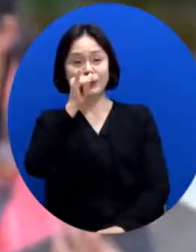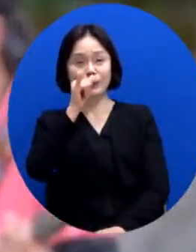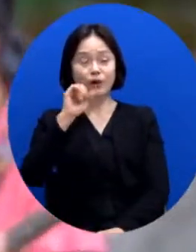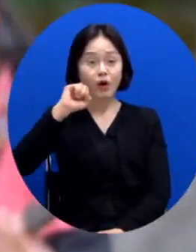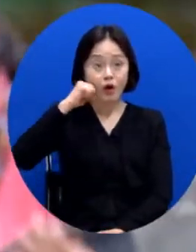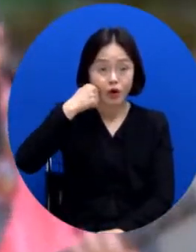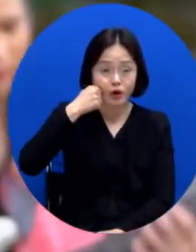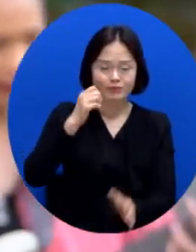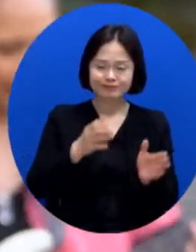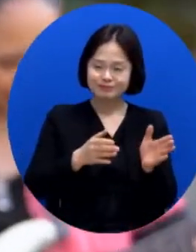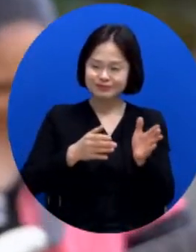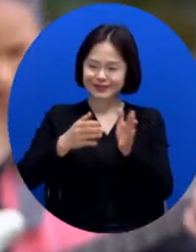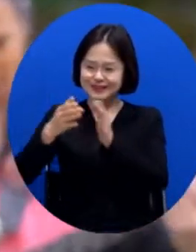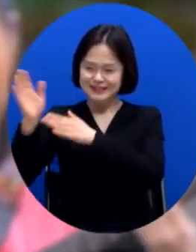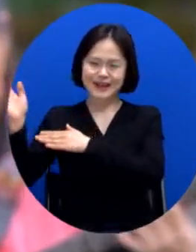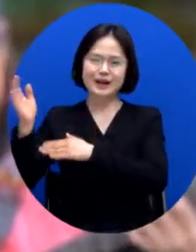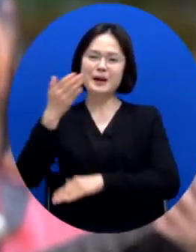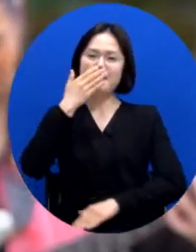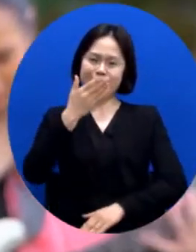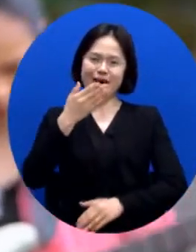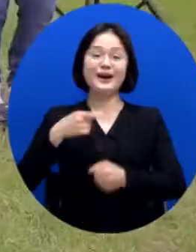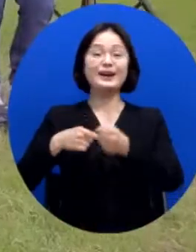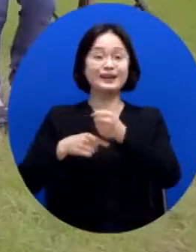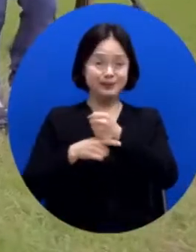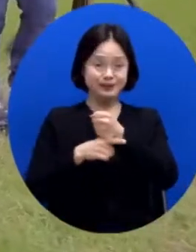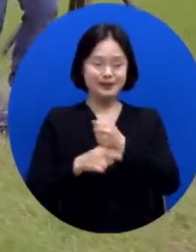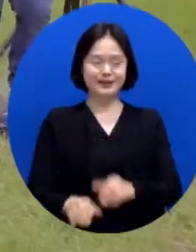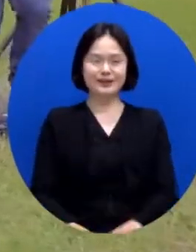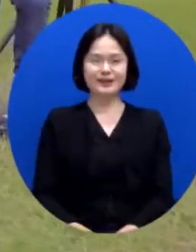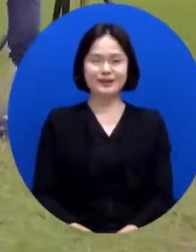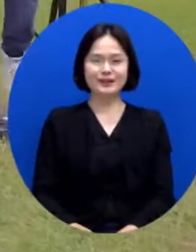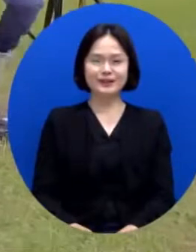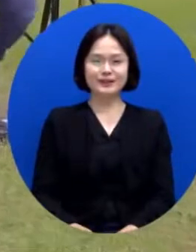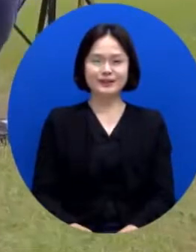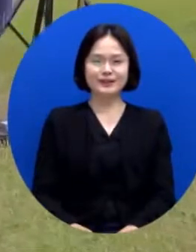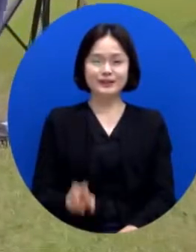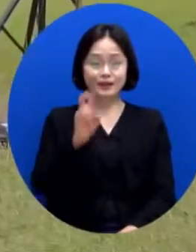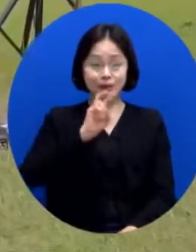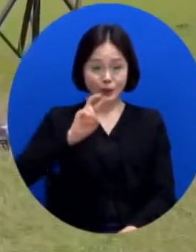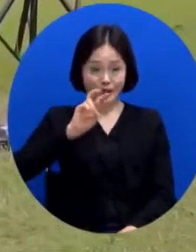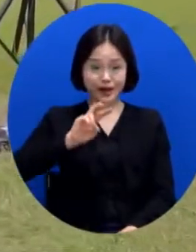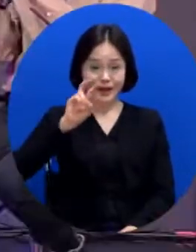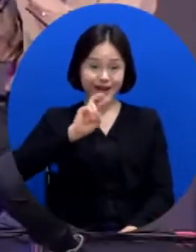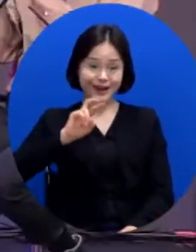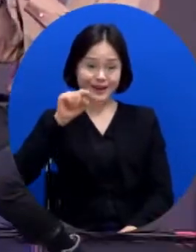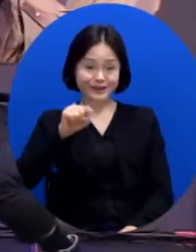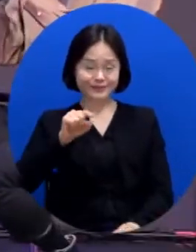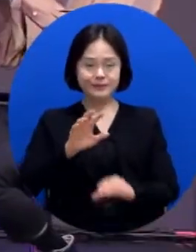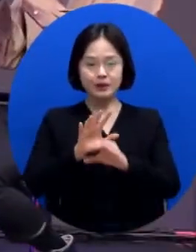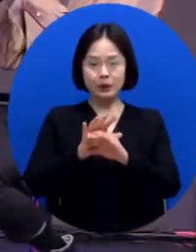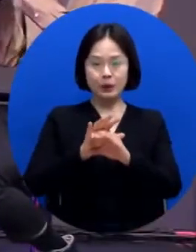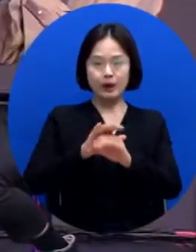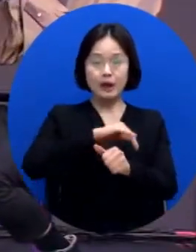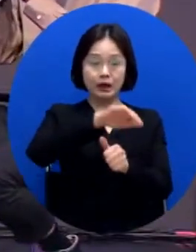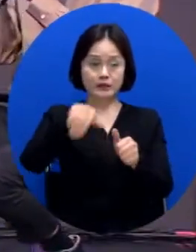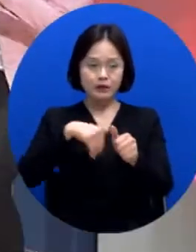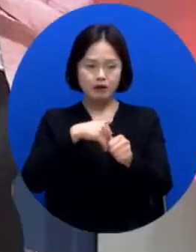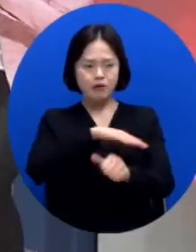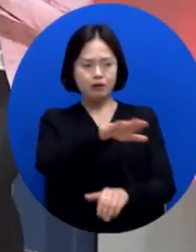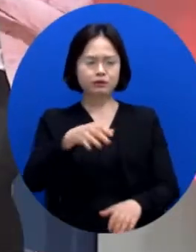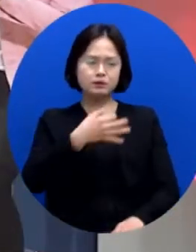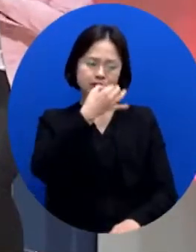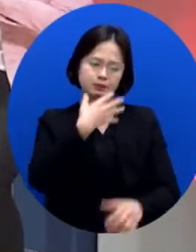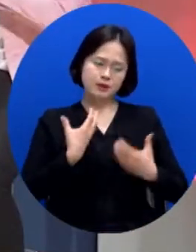것이라는 의미를 담고 있습니다. 복음의 메시지로 전해진 2012 밴드의 노래가 코로나19 팬데믹으로 어려운